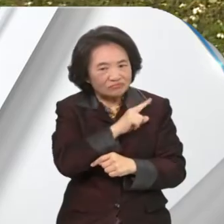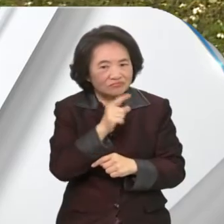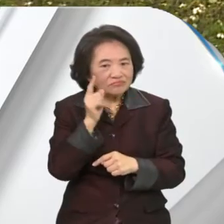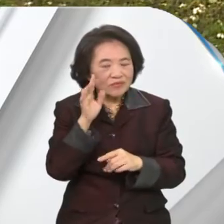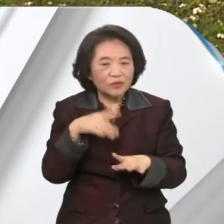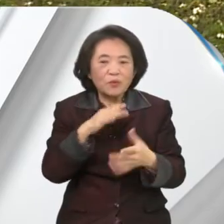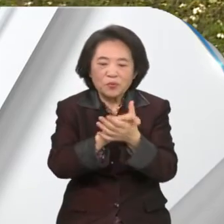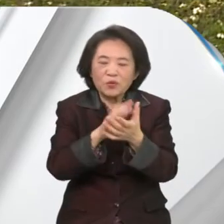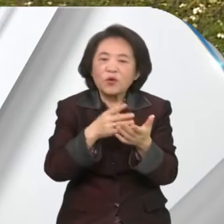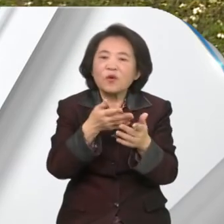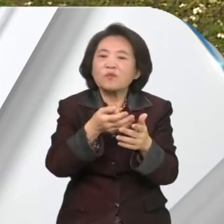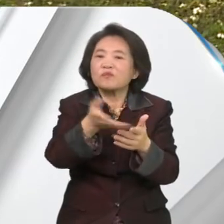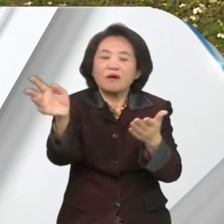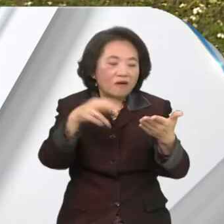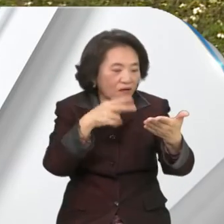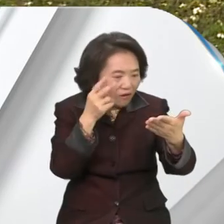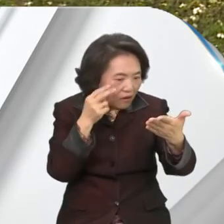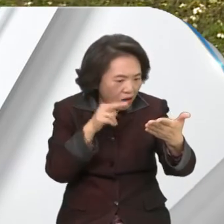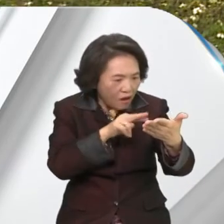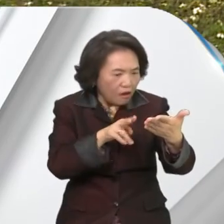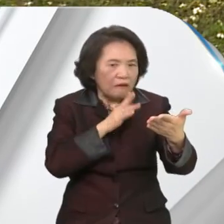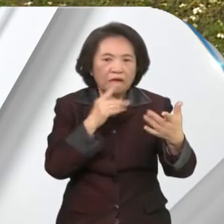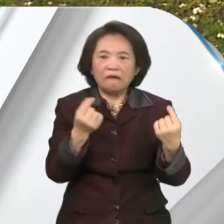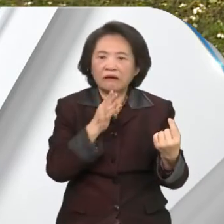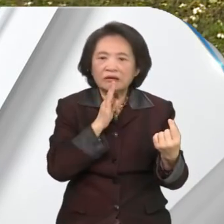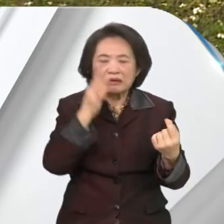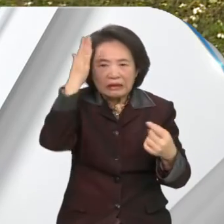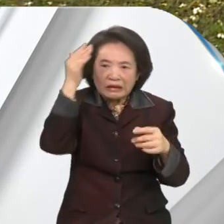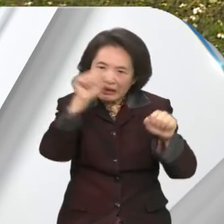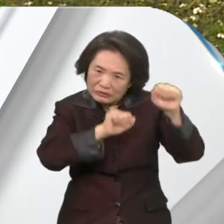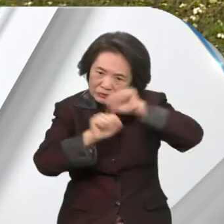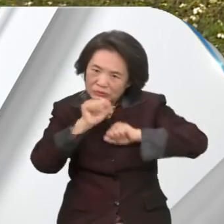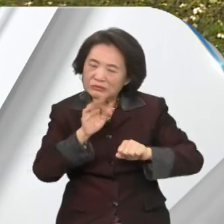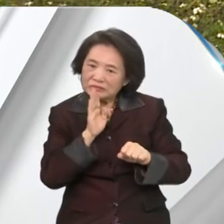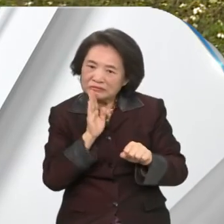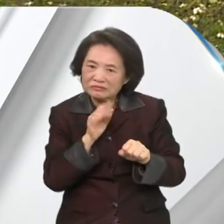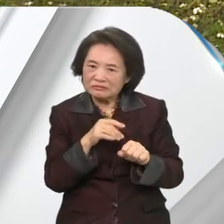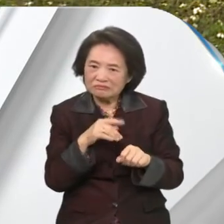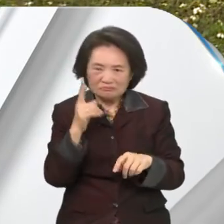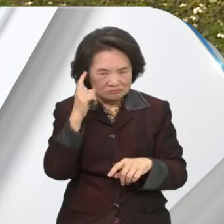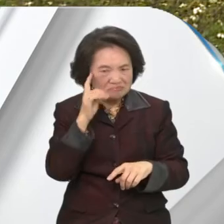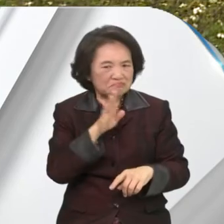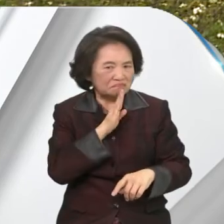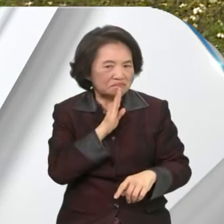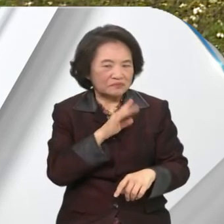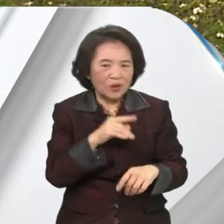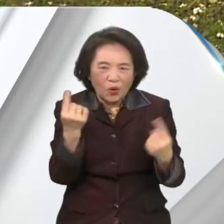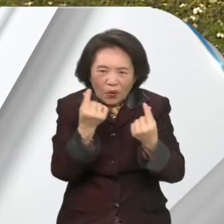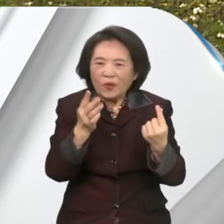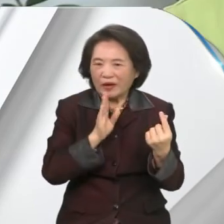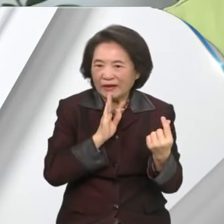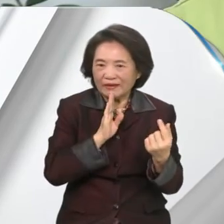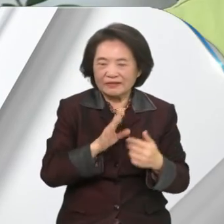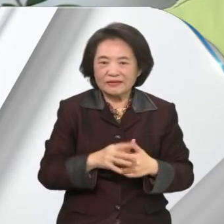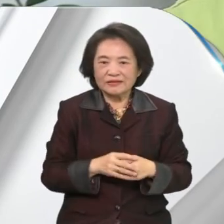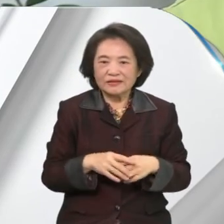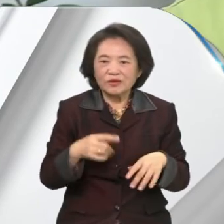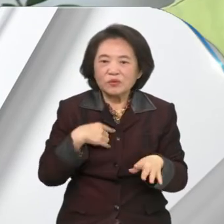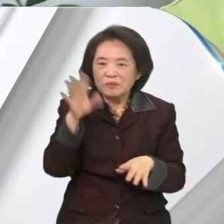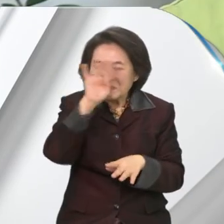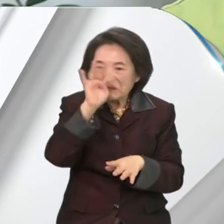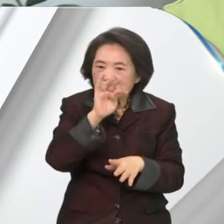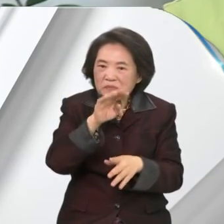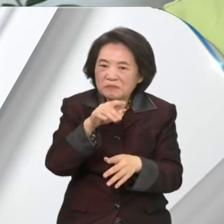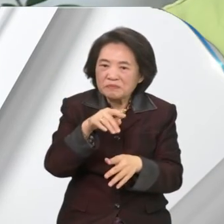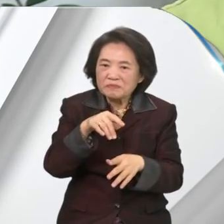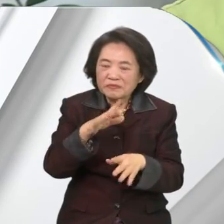给朋友看，大家都说应该是黑熊，几率比较大，蛮像的啦。 经过我们的调查，其